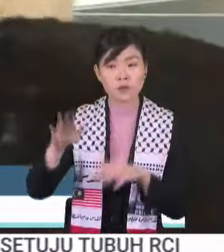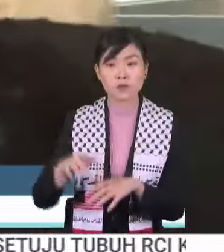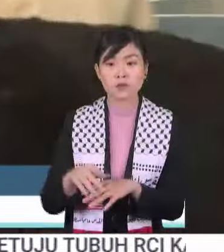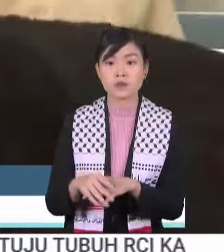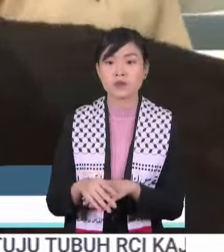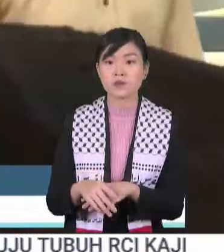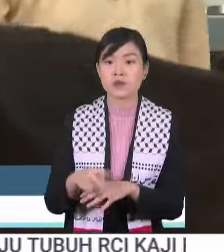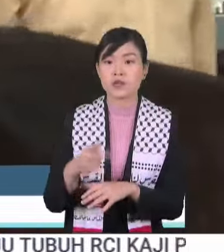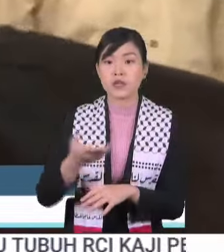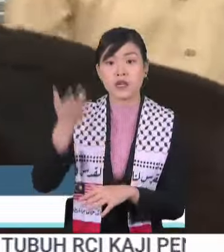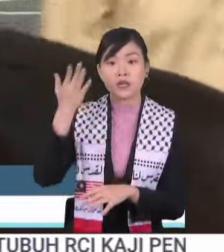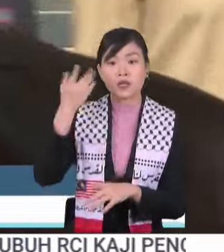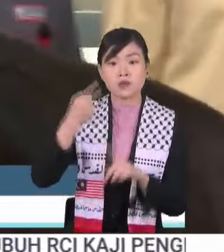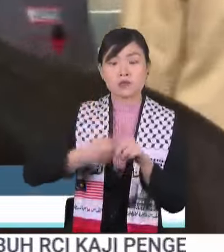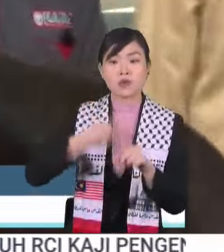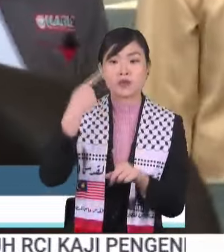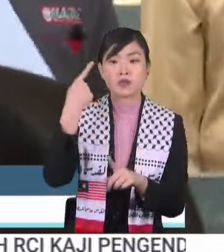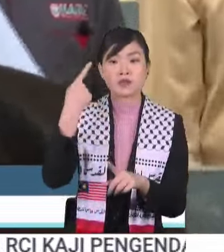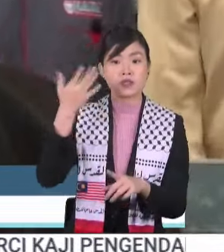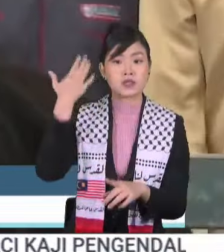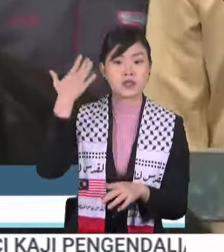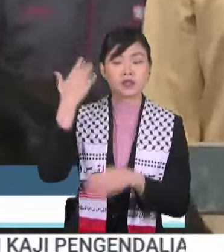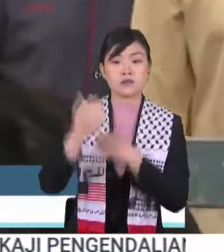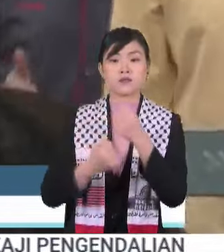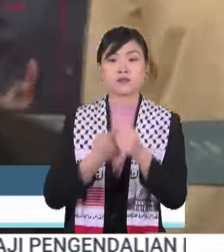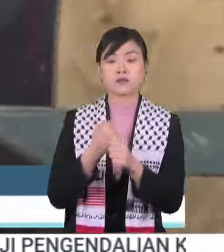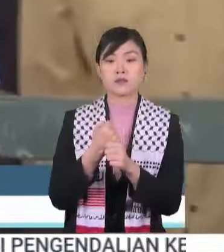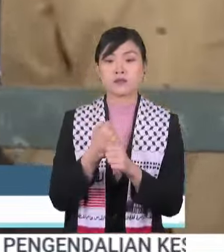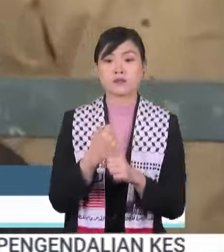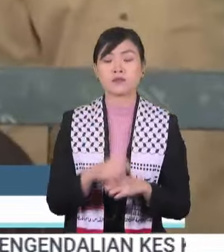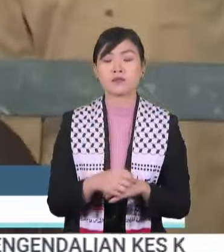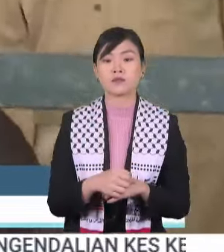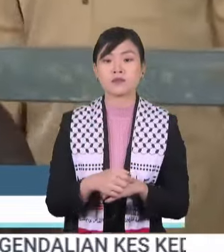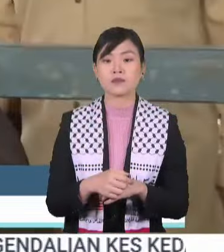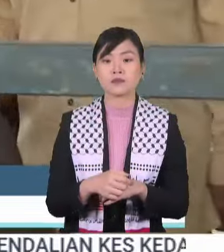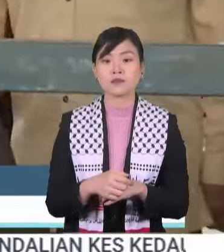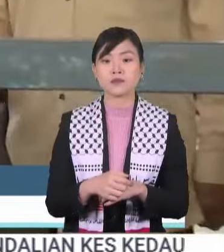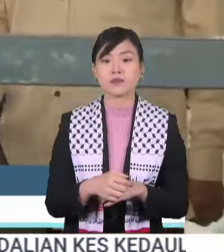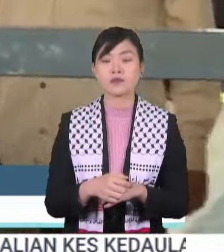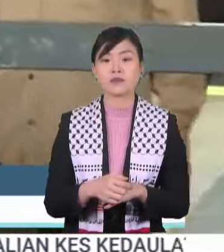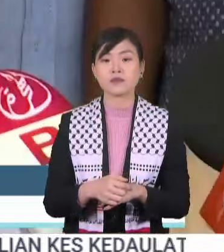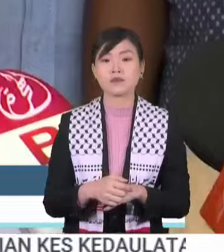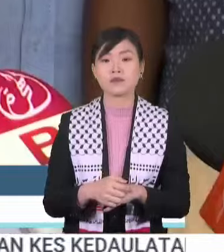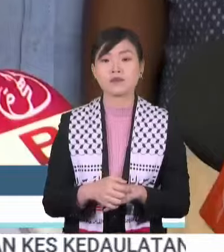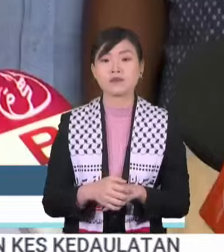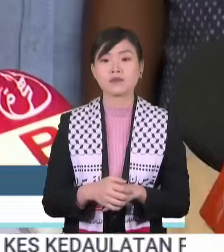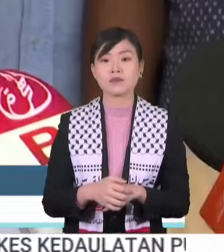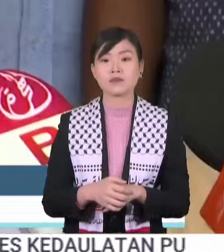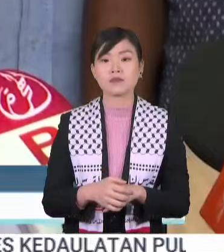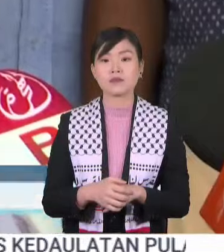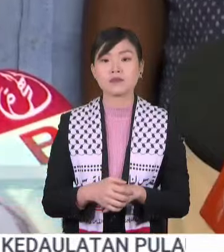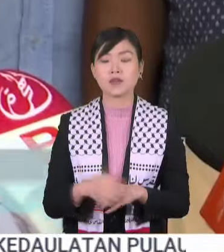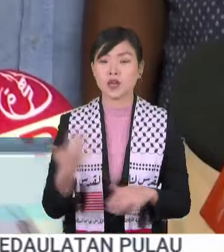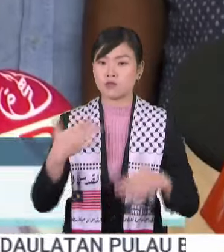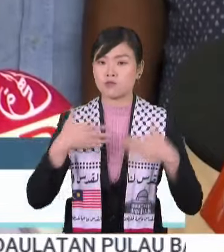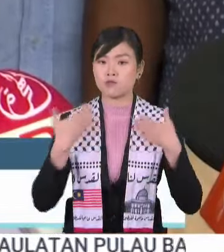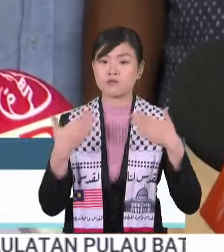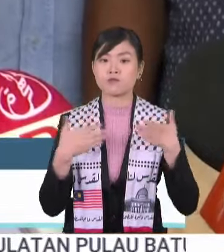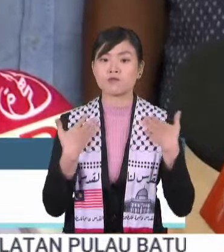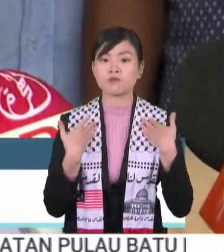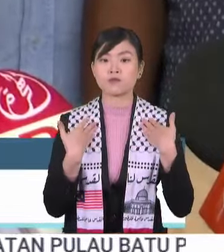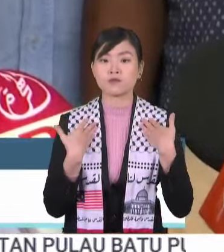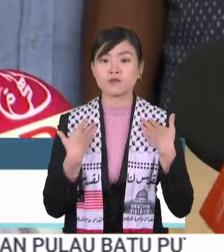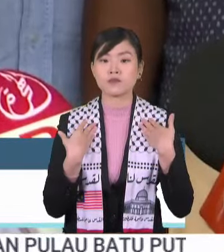membuktikan usaha Syarikat itu diterima di peringkat tertinggi saya am gembira